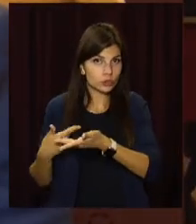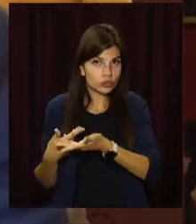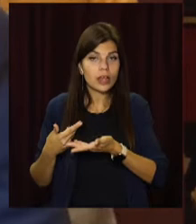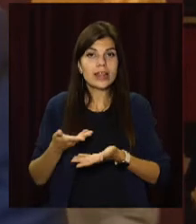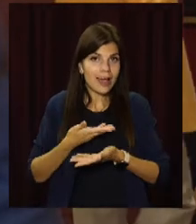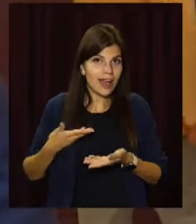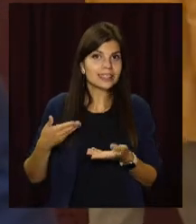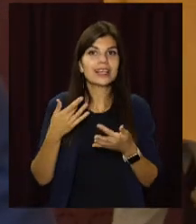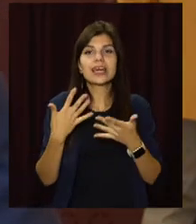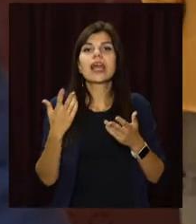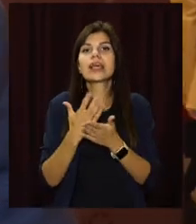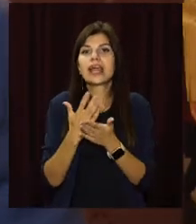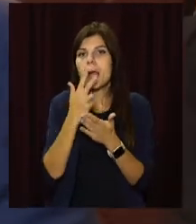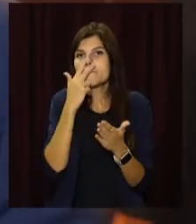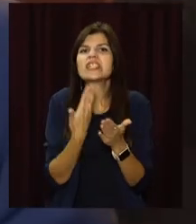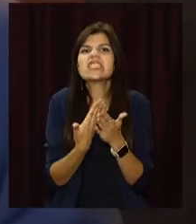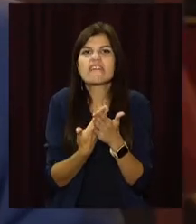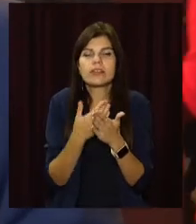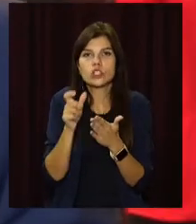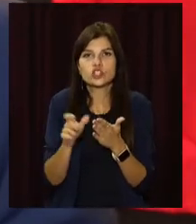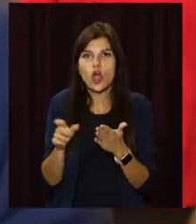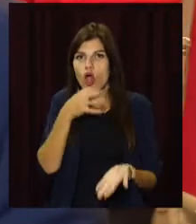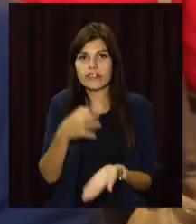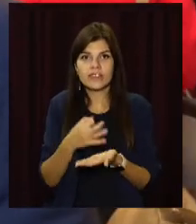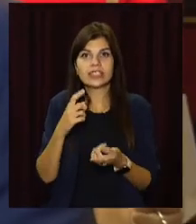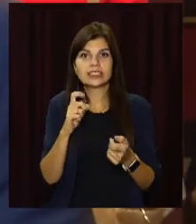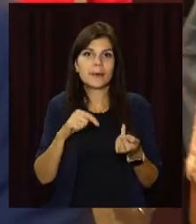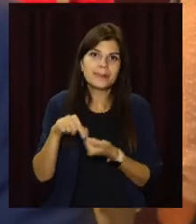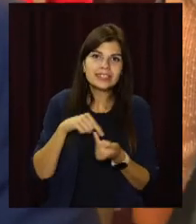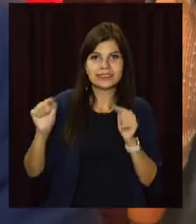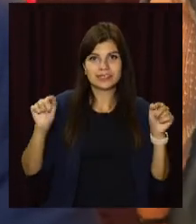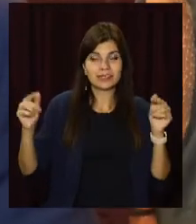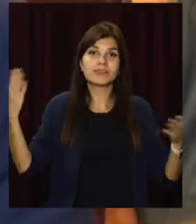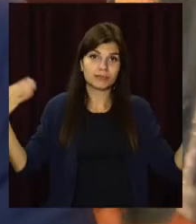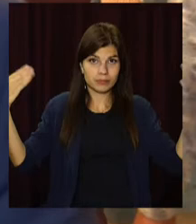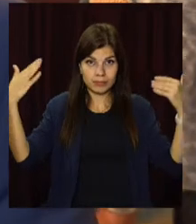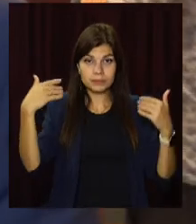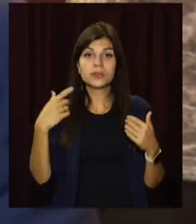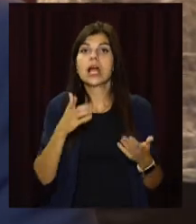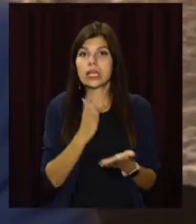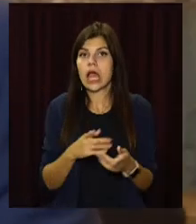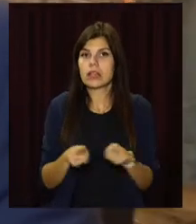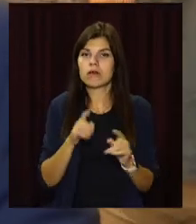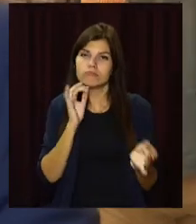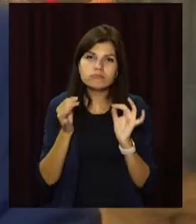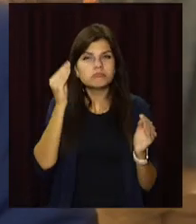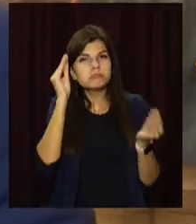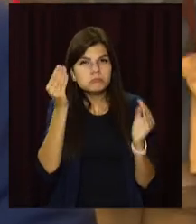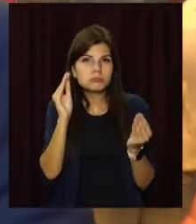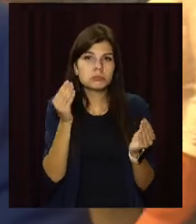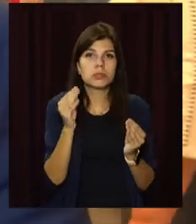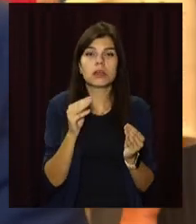запросили представників бізнесу. Я радий, тому що взагалі є такий діалог, тому що він